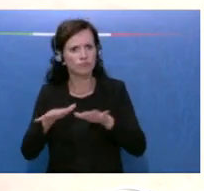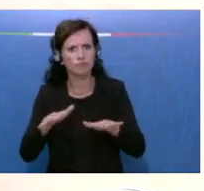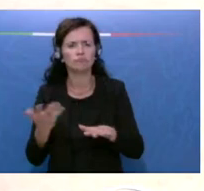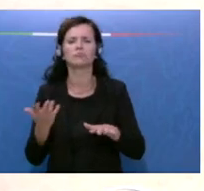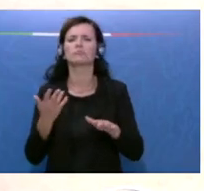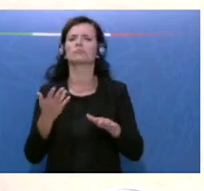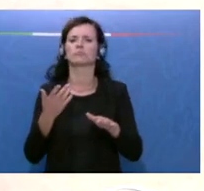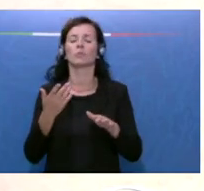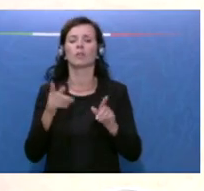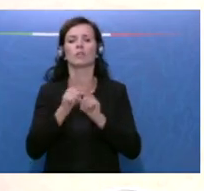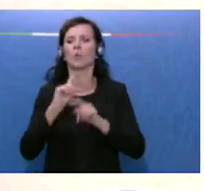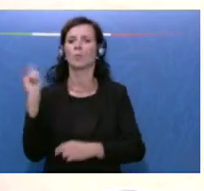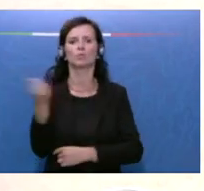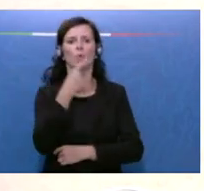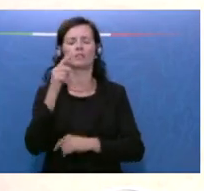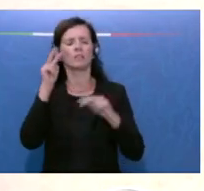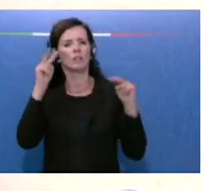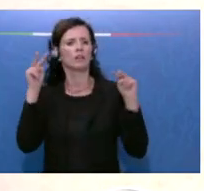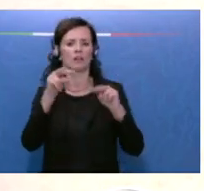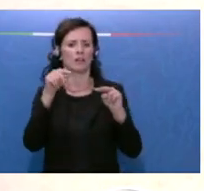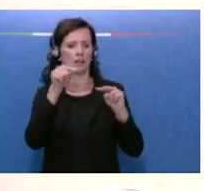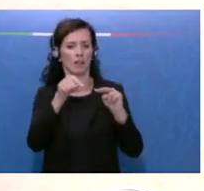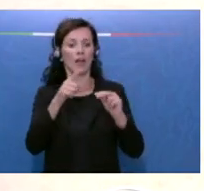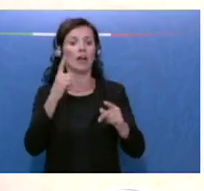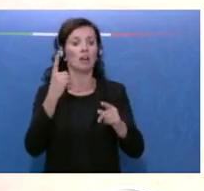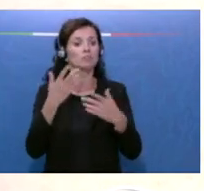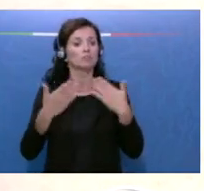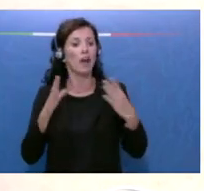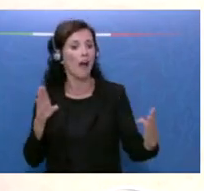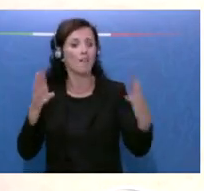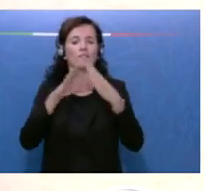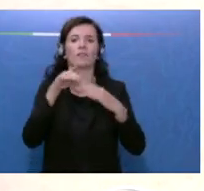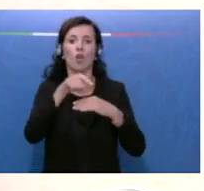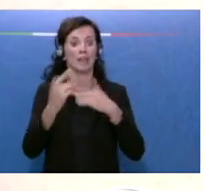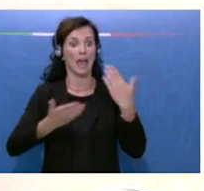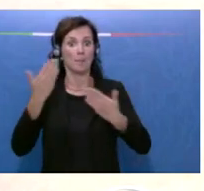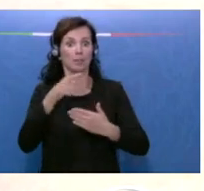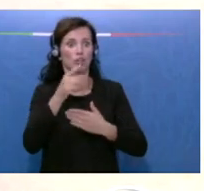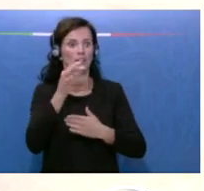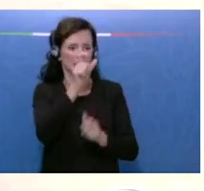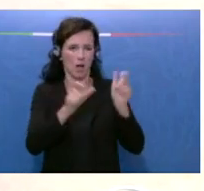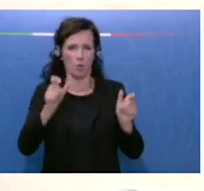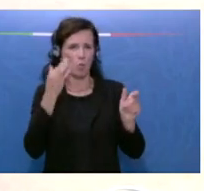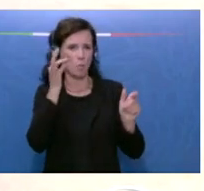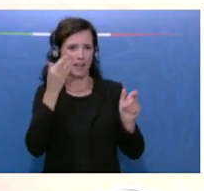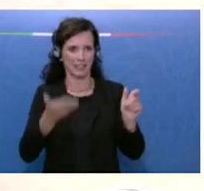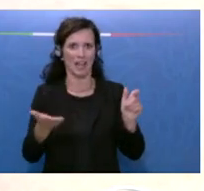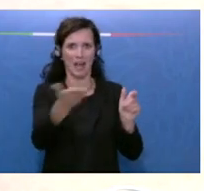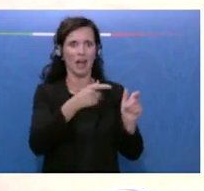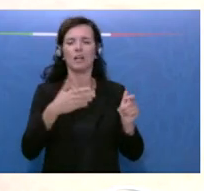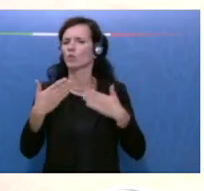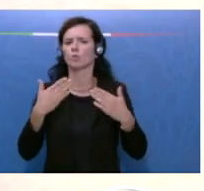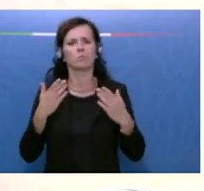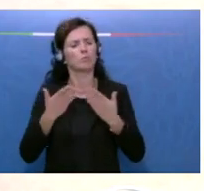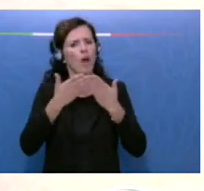convergenza di vedute sul sulla necessità di affrontare questa emergenza umanitaria e